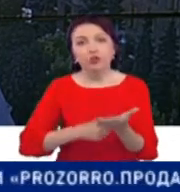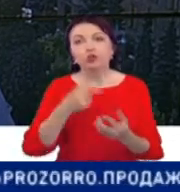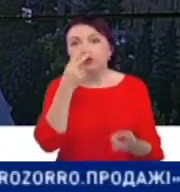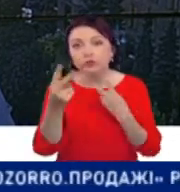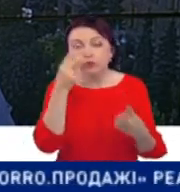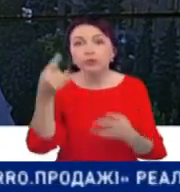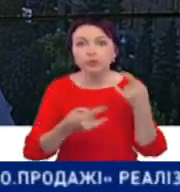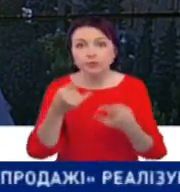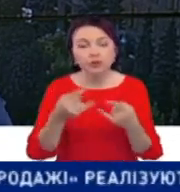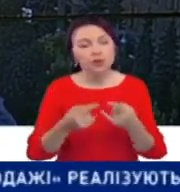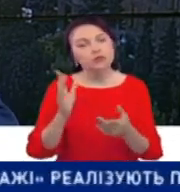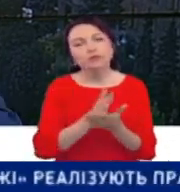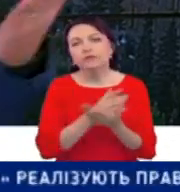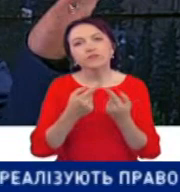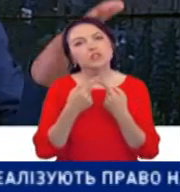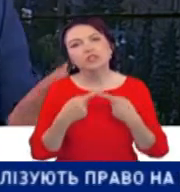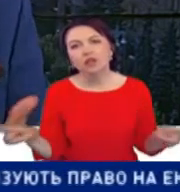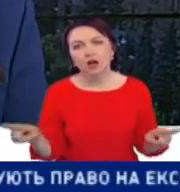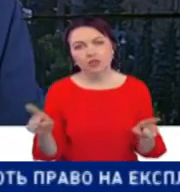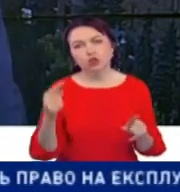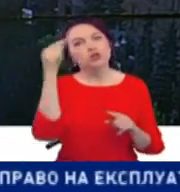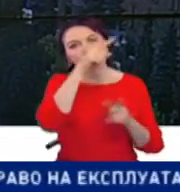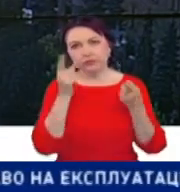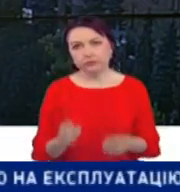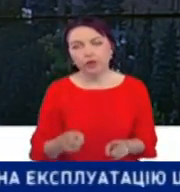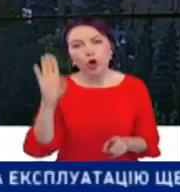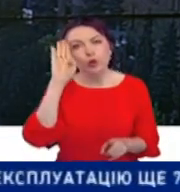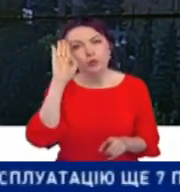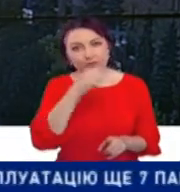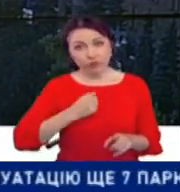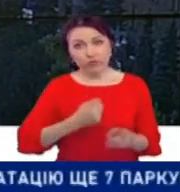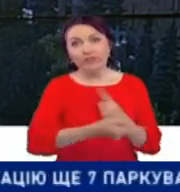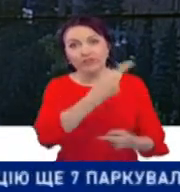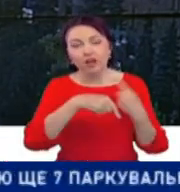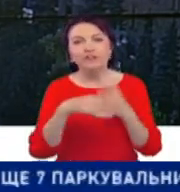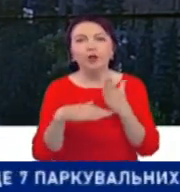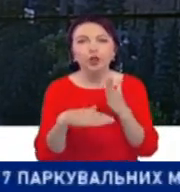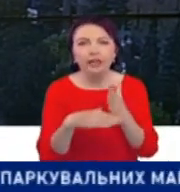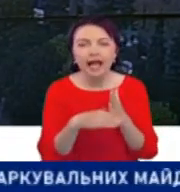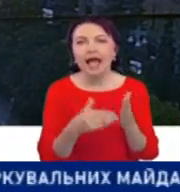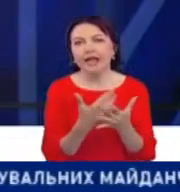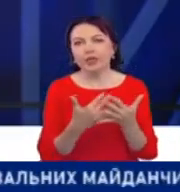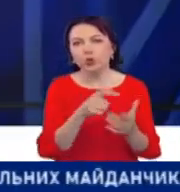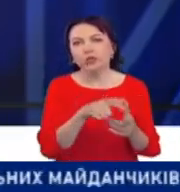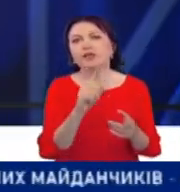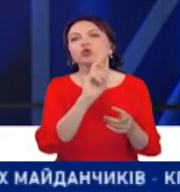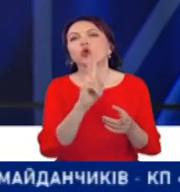телебаченню, воно кардинально відрізняється від того, тому що хлопці, коли повертаються, ті і волонтери, і люди, які допомагають, вони так